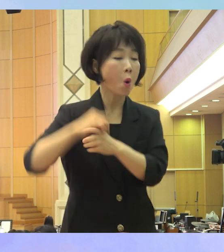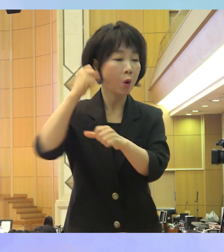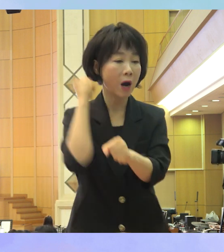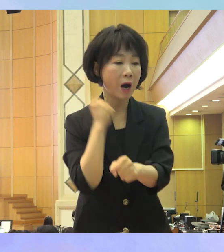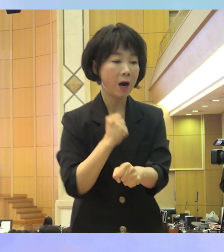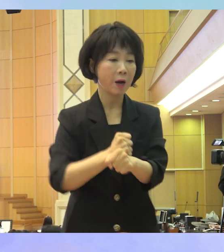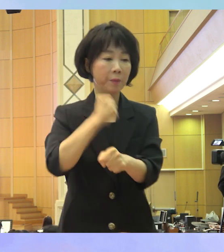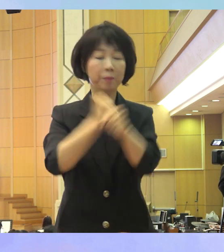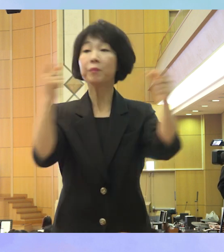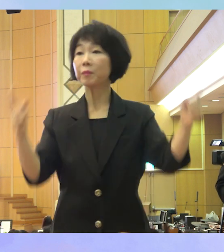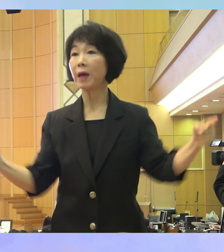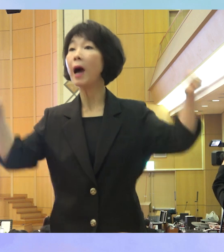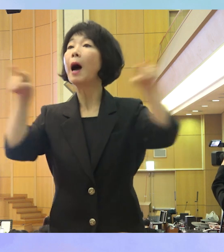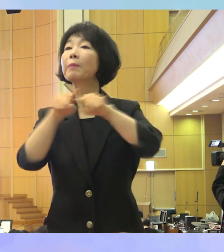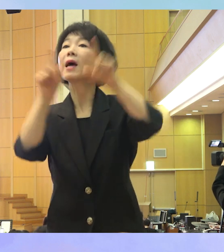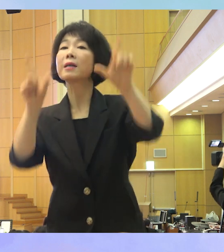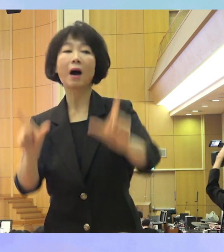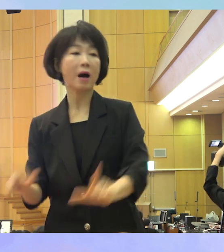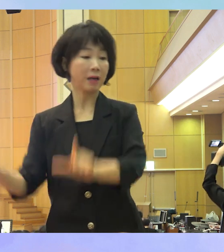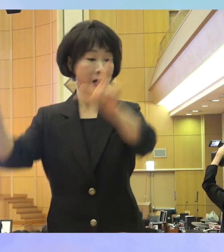화목하고 함께